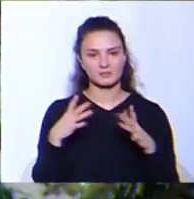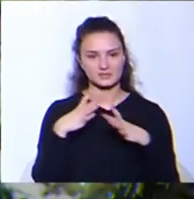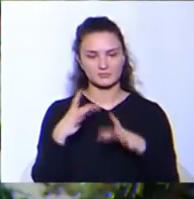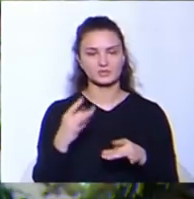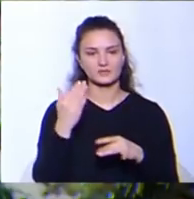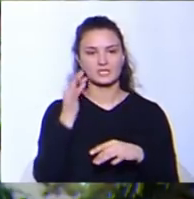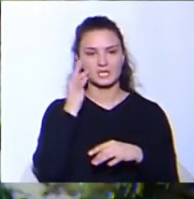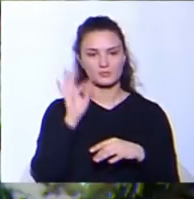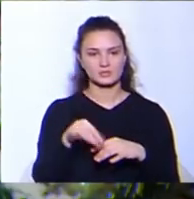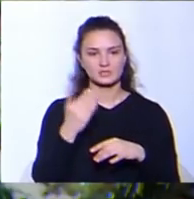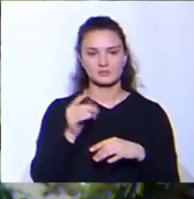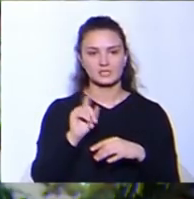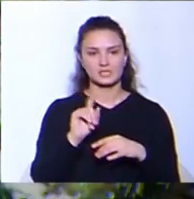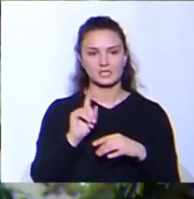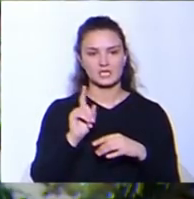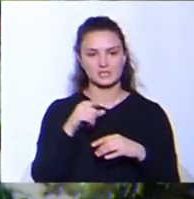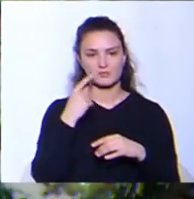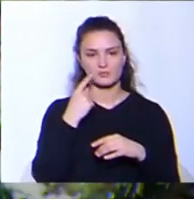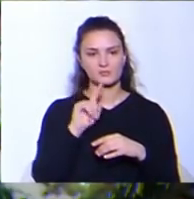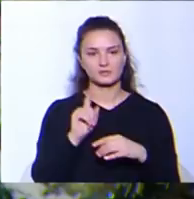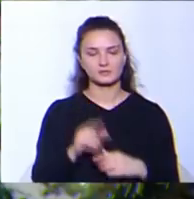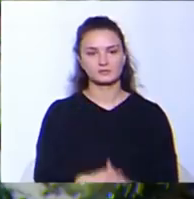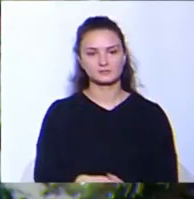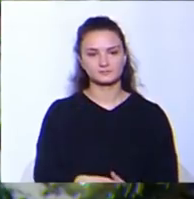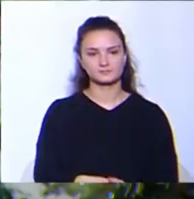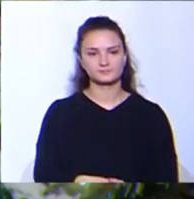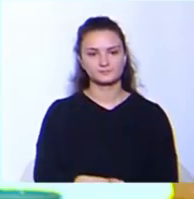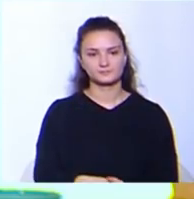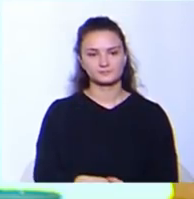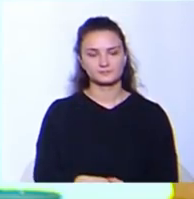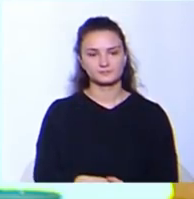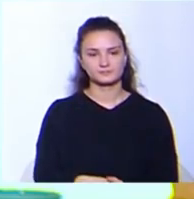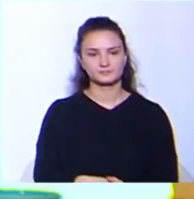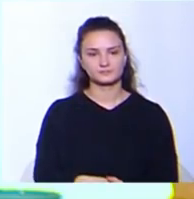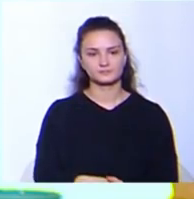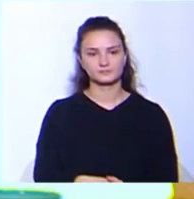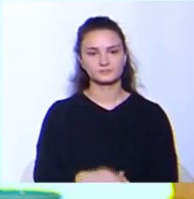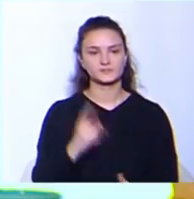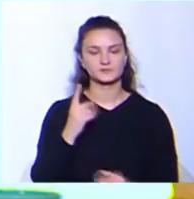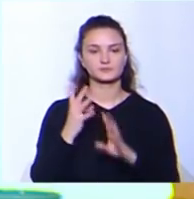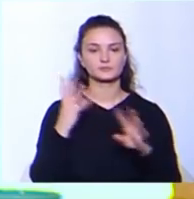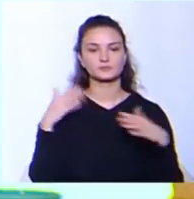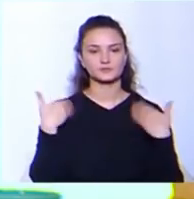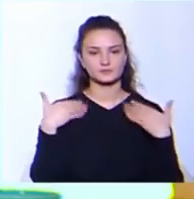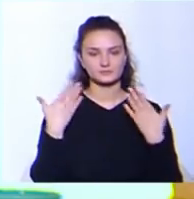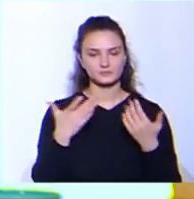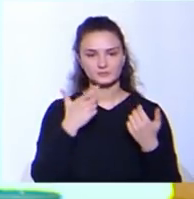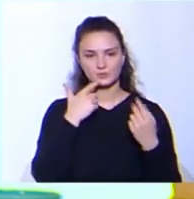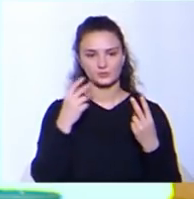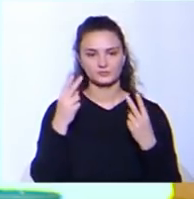თქვენი გამოცდილება ხათუნა რას ადასტურებს ან რას უარყოფს? პირველ რიგში მივესალმები